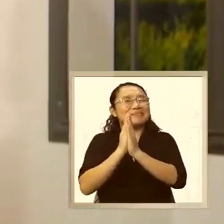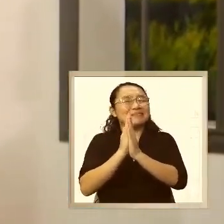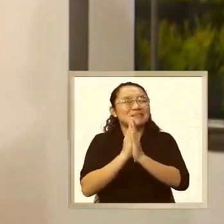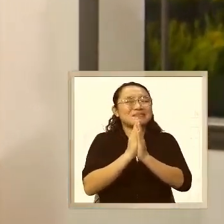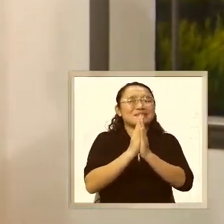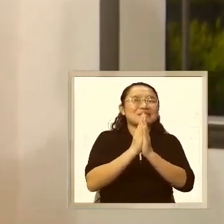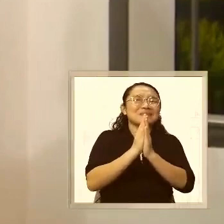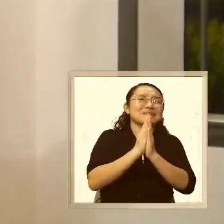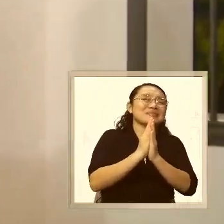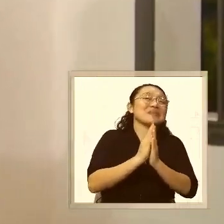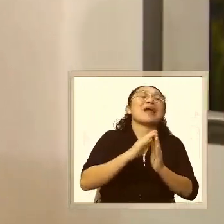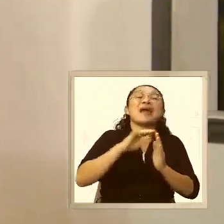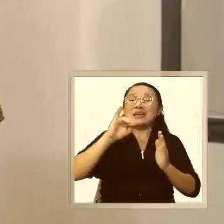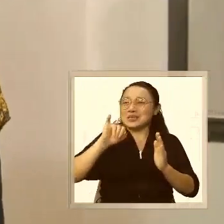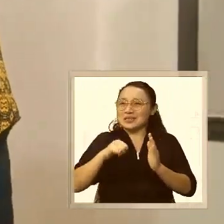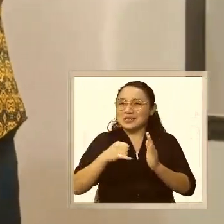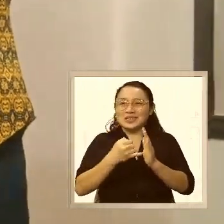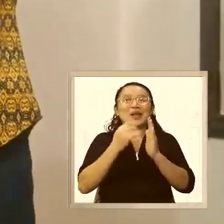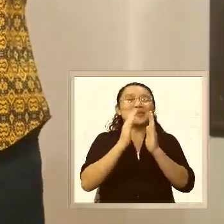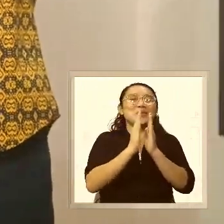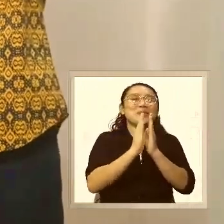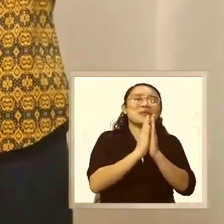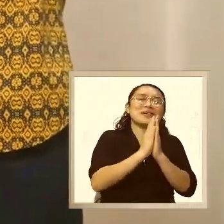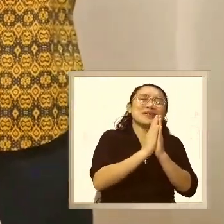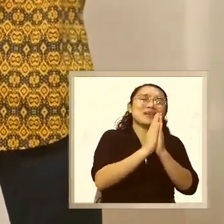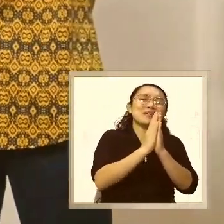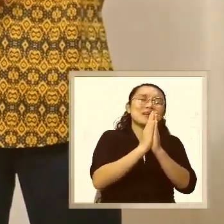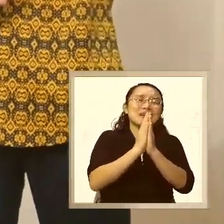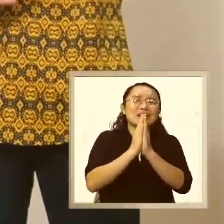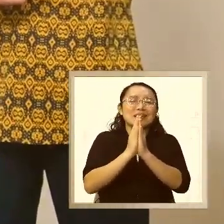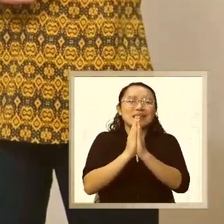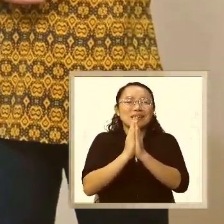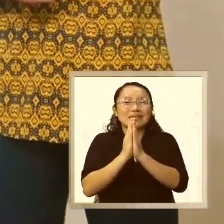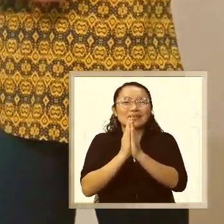pray, oh, just pray.